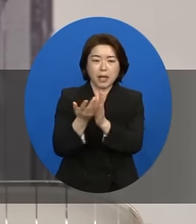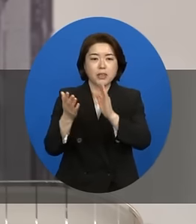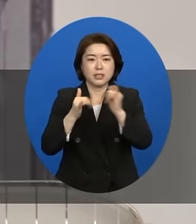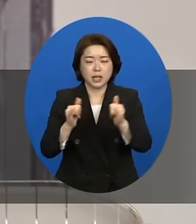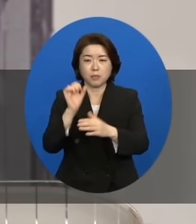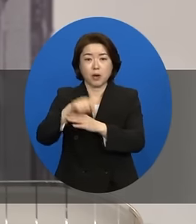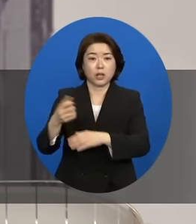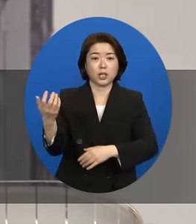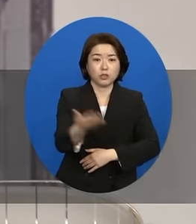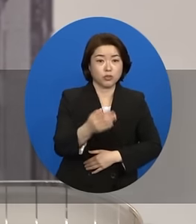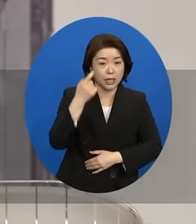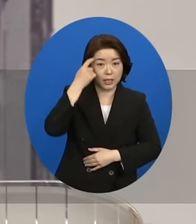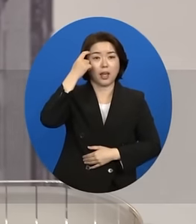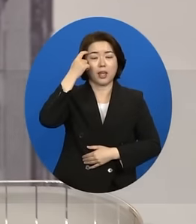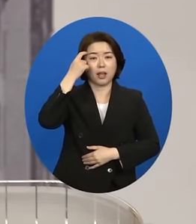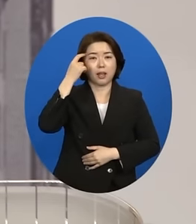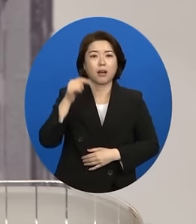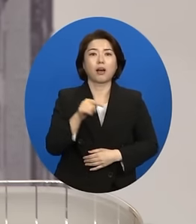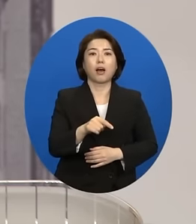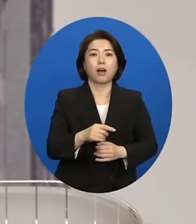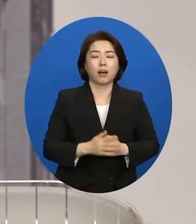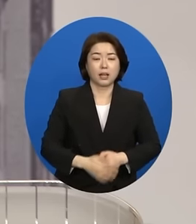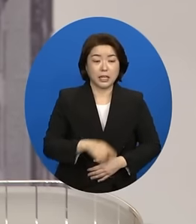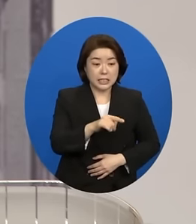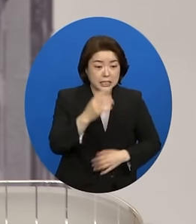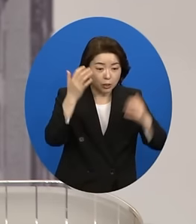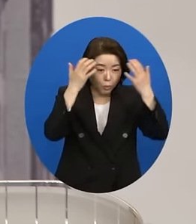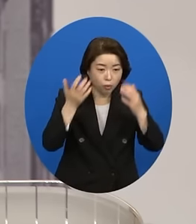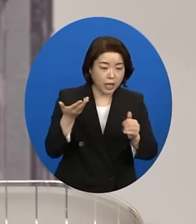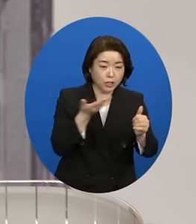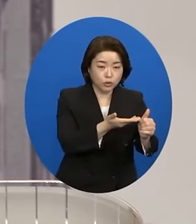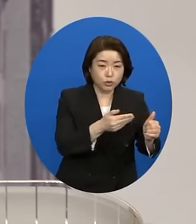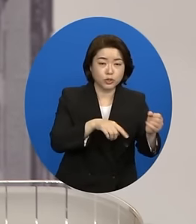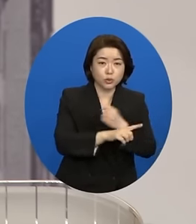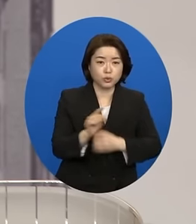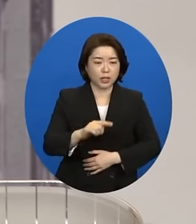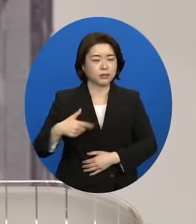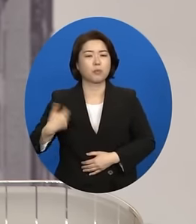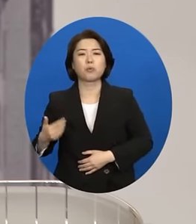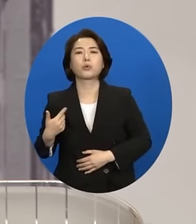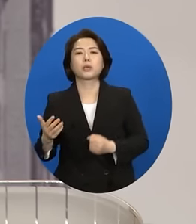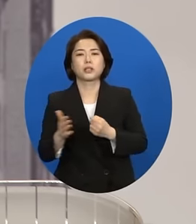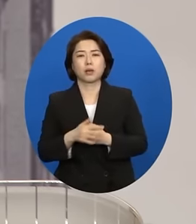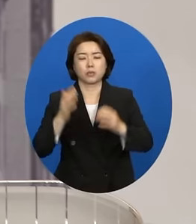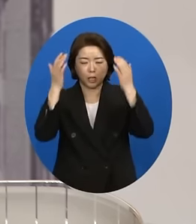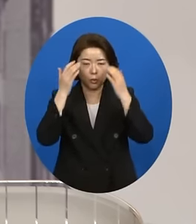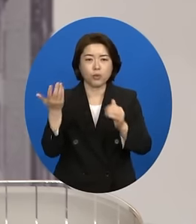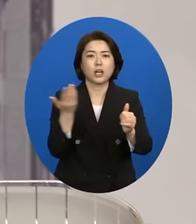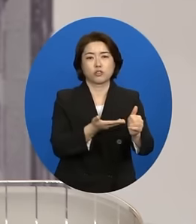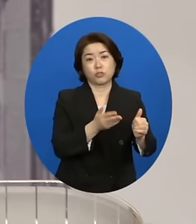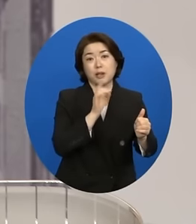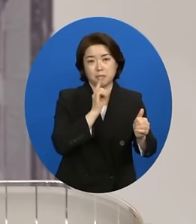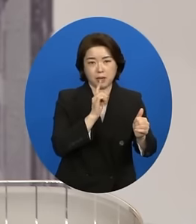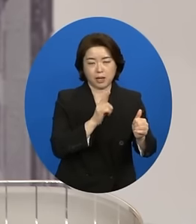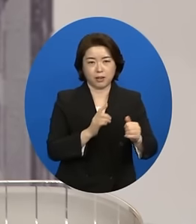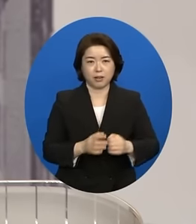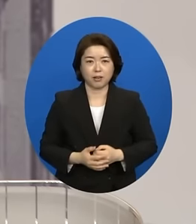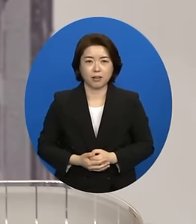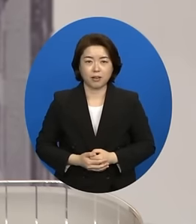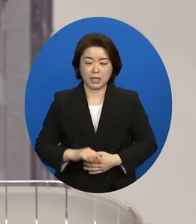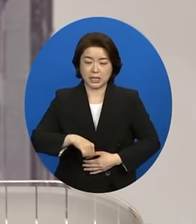이 고난이 주어진 이유는 그가 이것을 알지 못하기 때문에 주어진다는 것이죠. 한마디로 그는